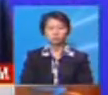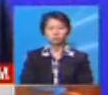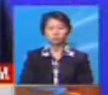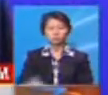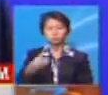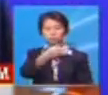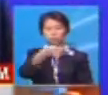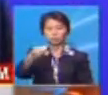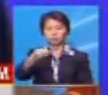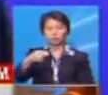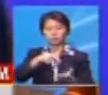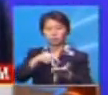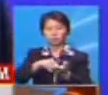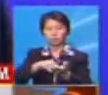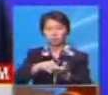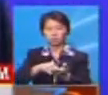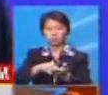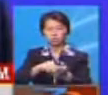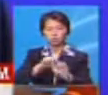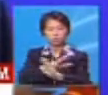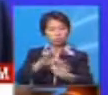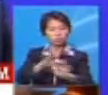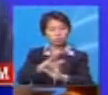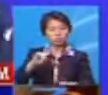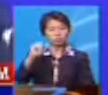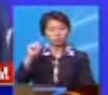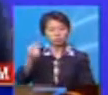Dan ini bukan saja kepada